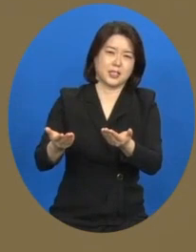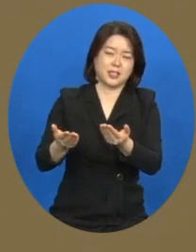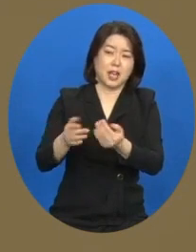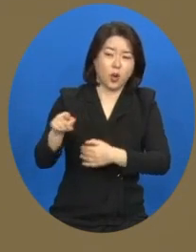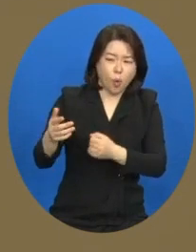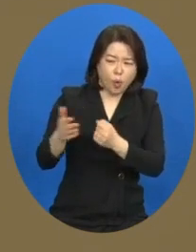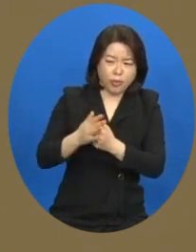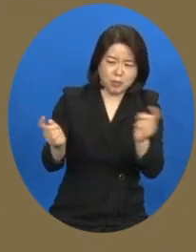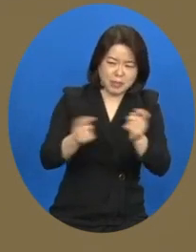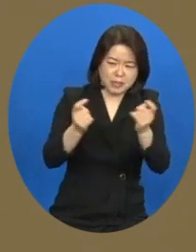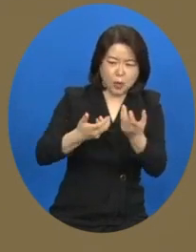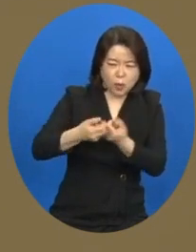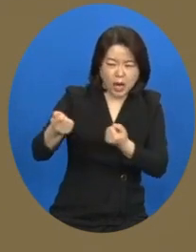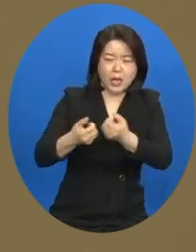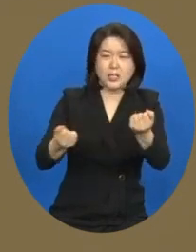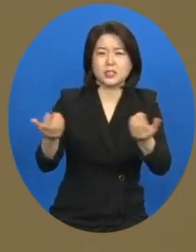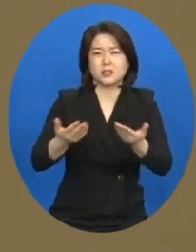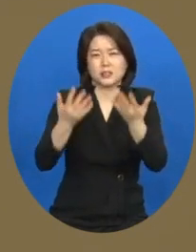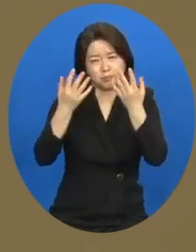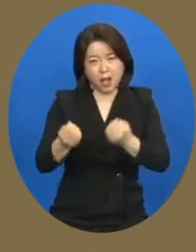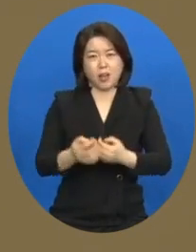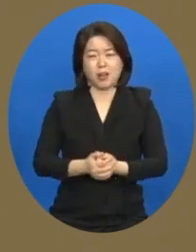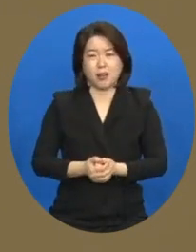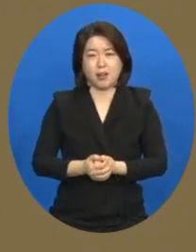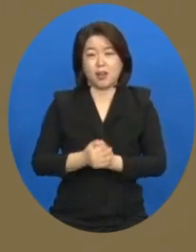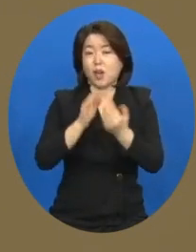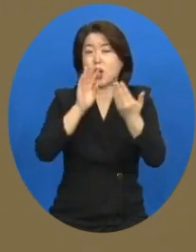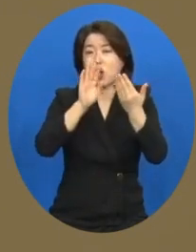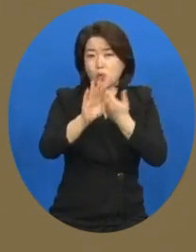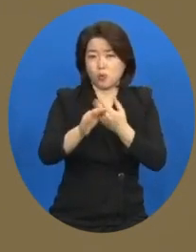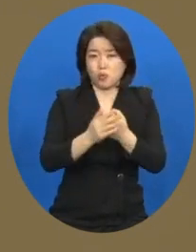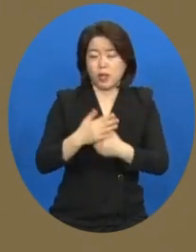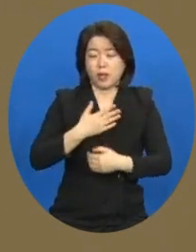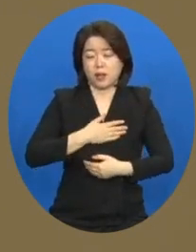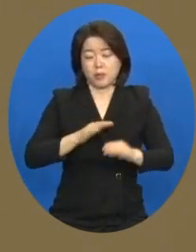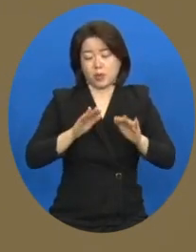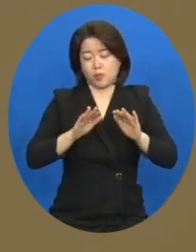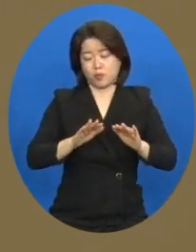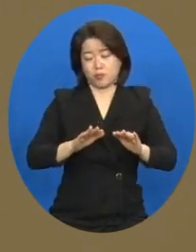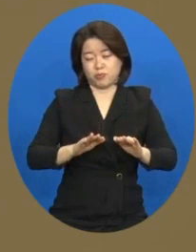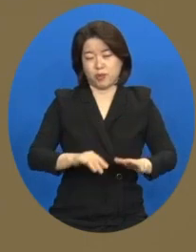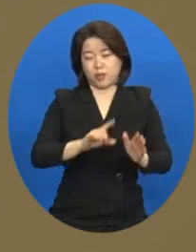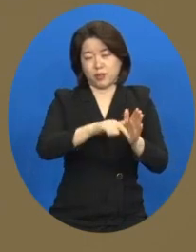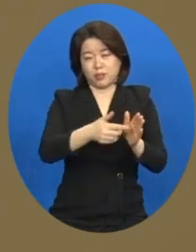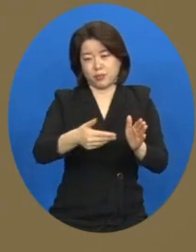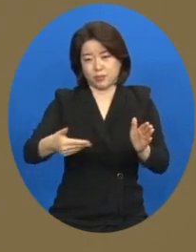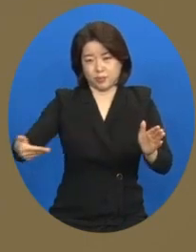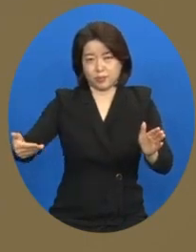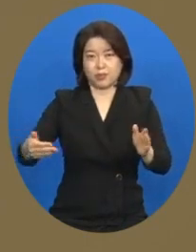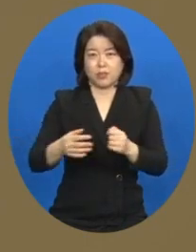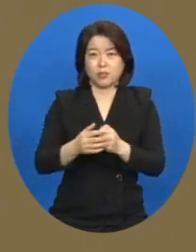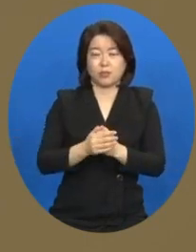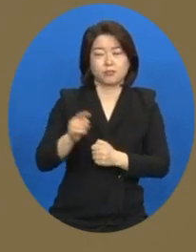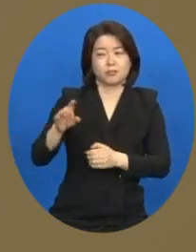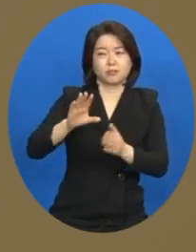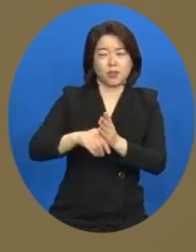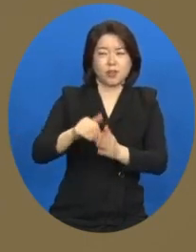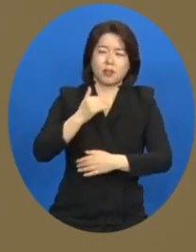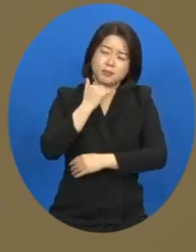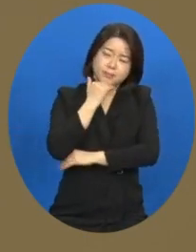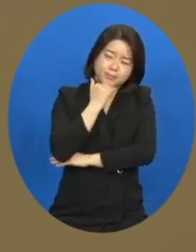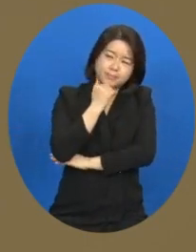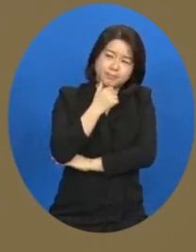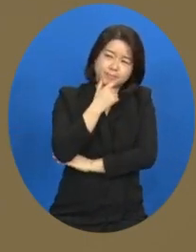싸우고 갈라지는 일이 얼마나 많은가. 나중에 다 감정 가라앉고 시간이 지나가고 그때 가서 생각해